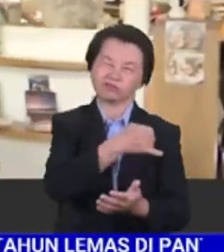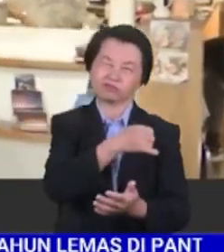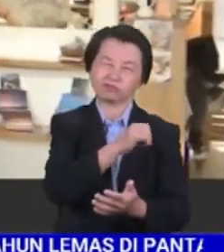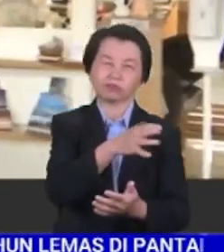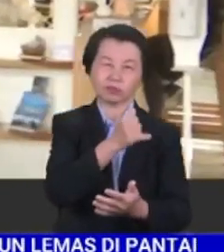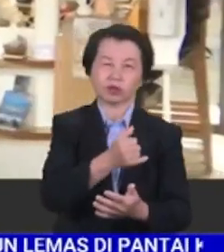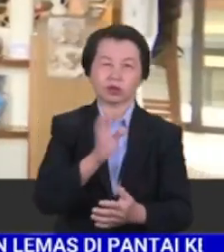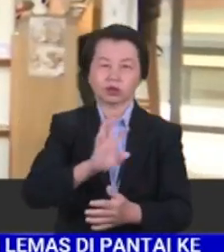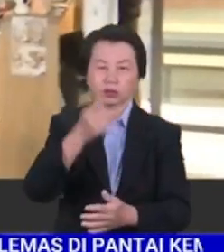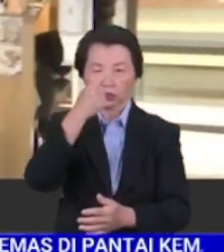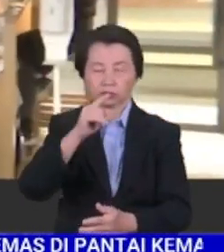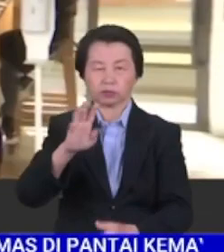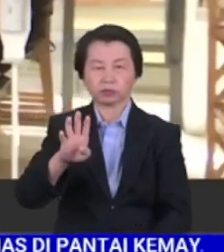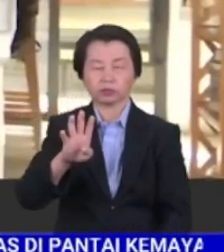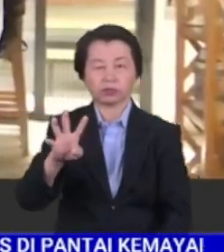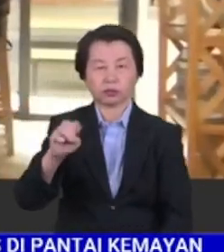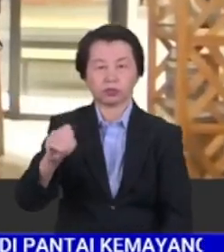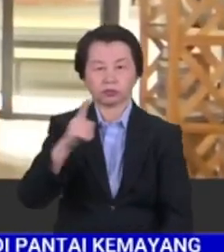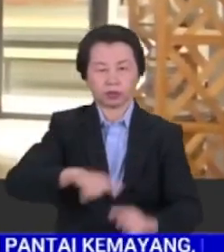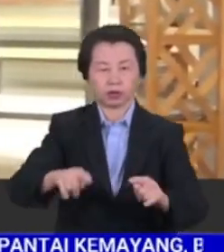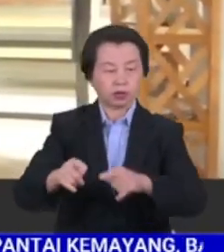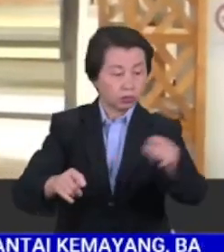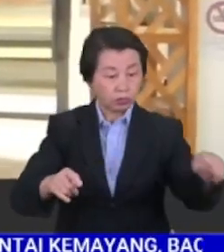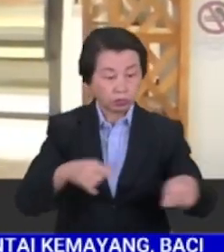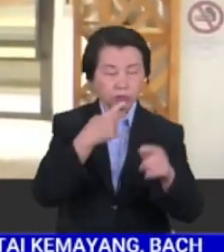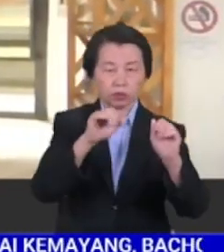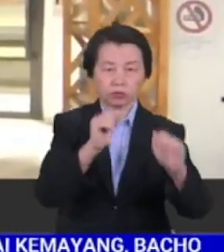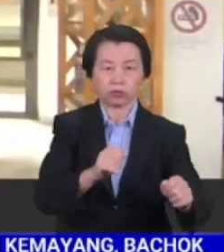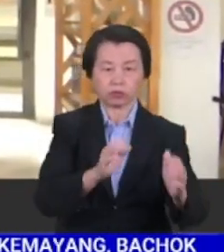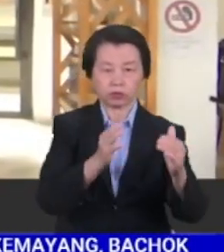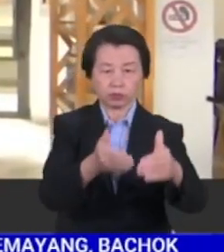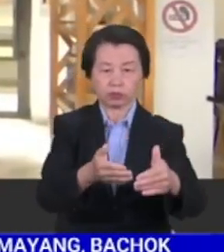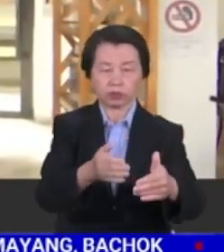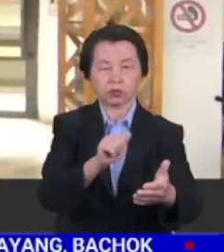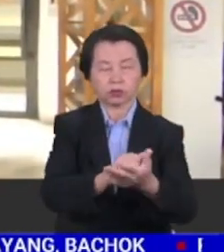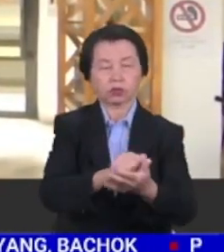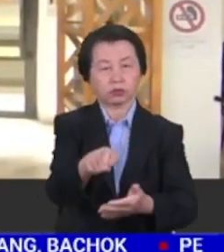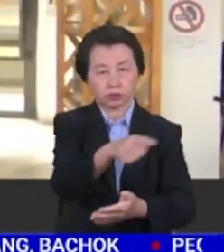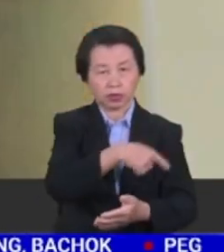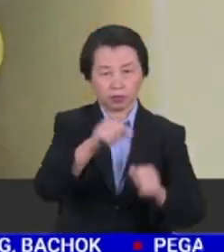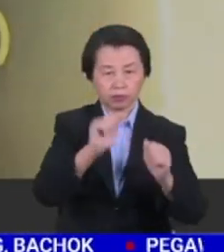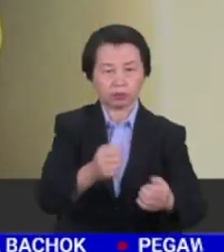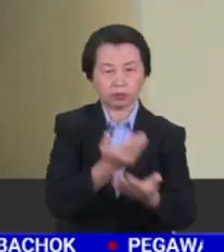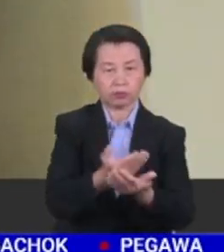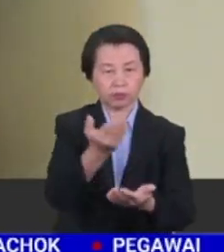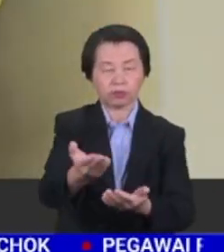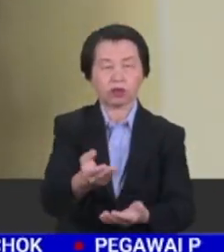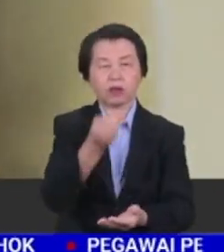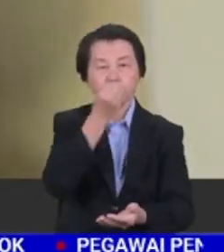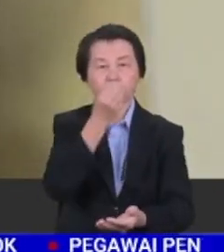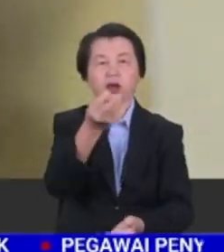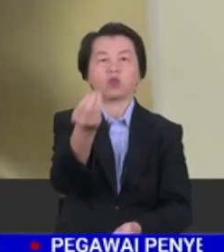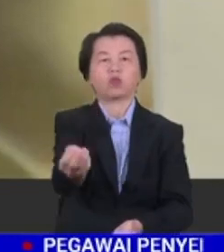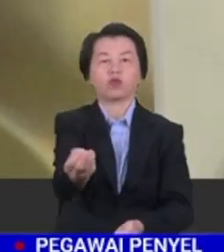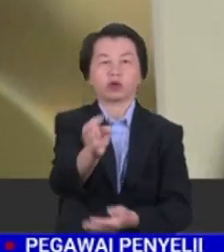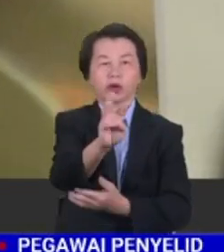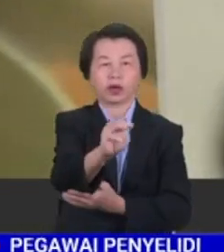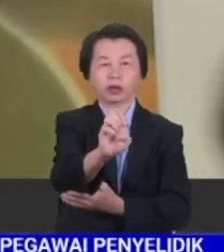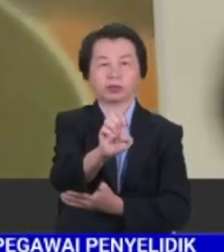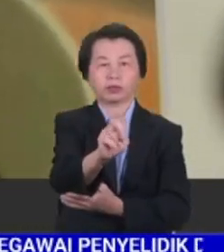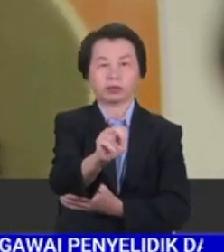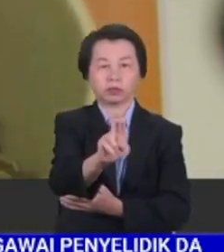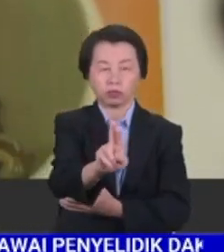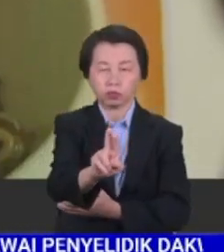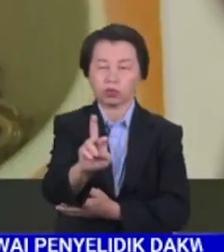only for B40, but anyone basically who is going through difficult times, they can purchase Menu Ramah and it